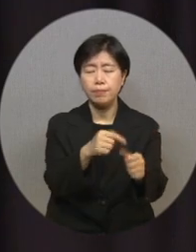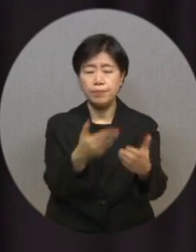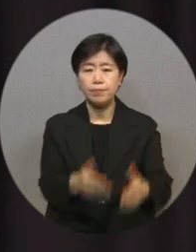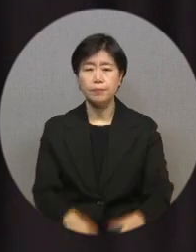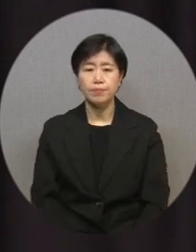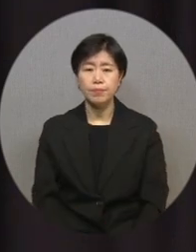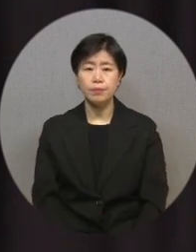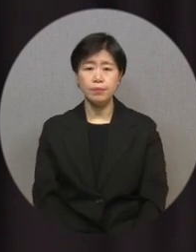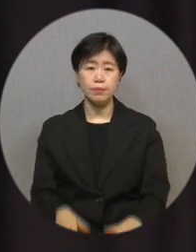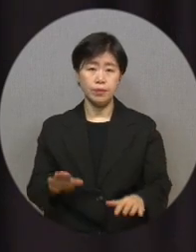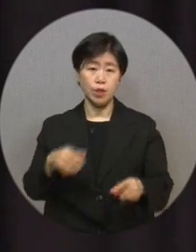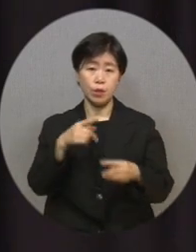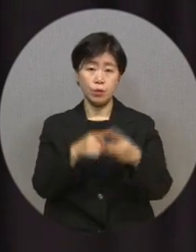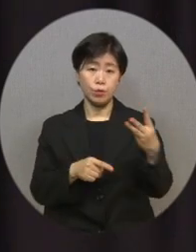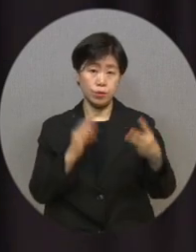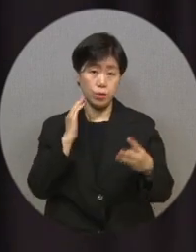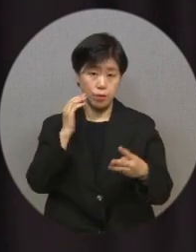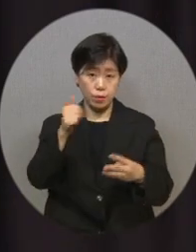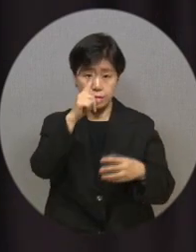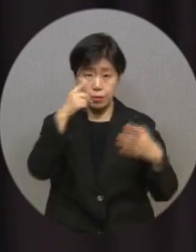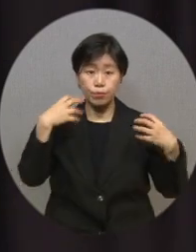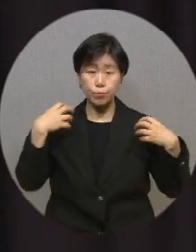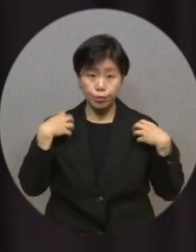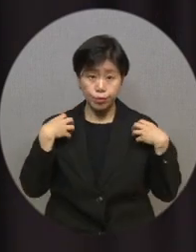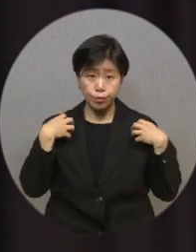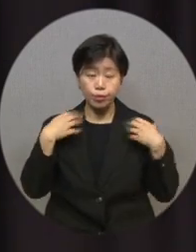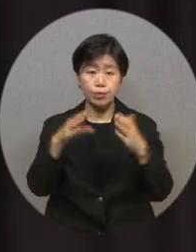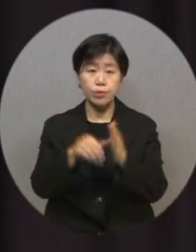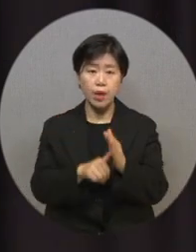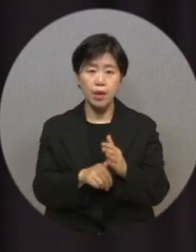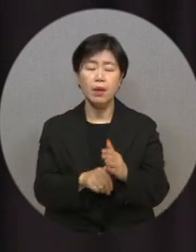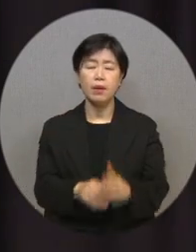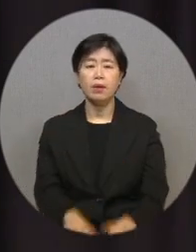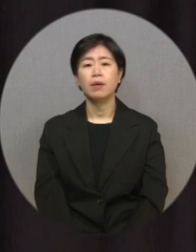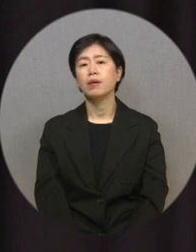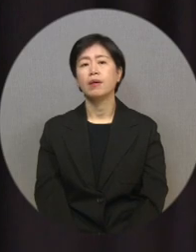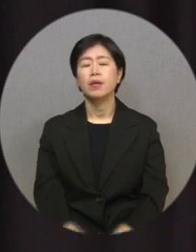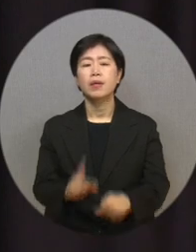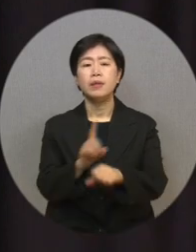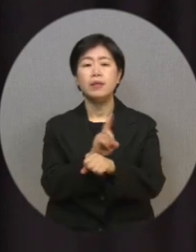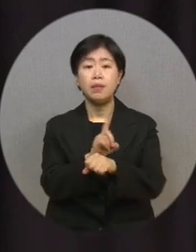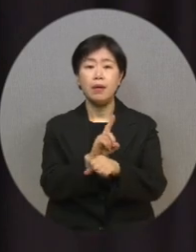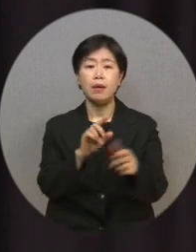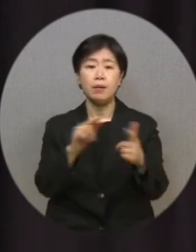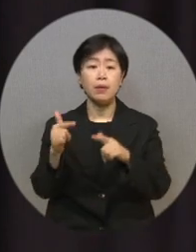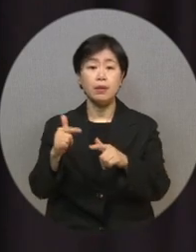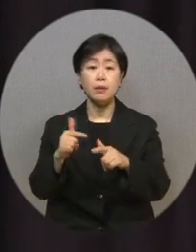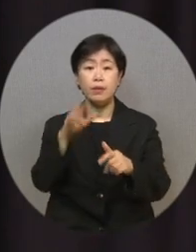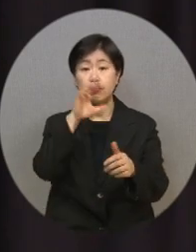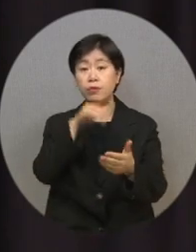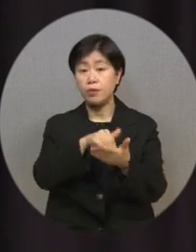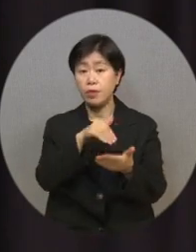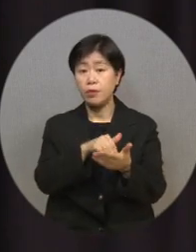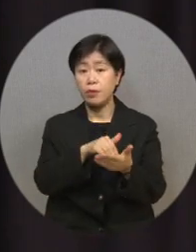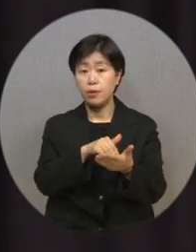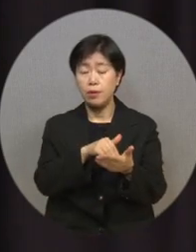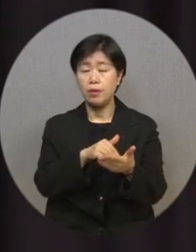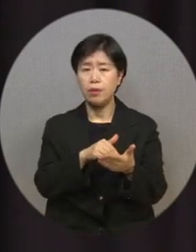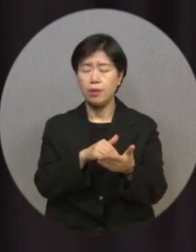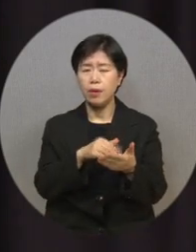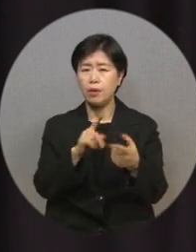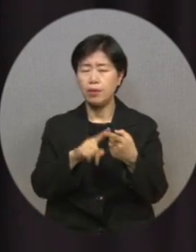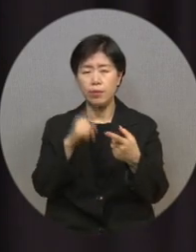굉장히 그 훈련이 강화되고 있습니다 그래서 그 디지털 훈련 센터를 지금 윤성령 정부 5년 동안 1